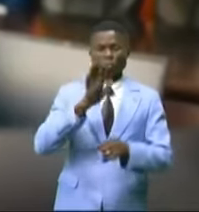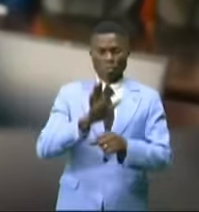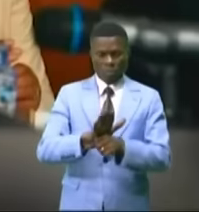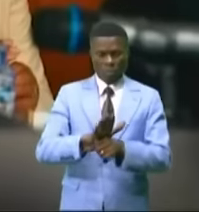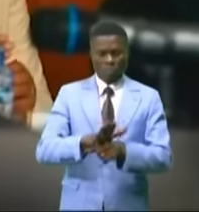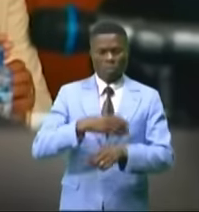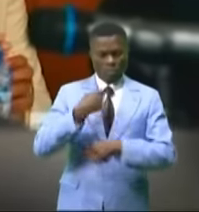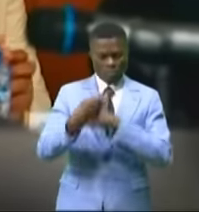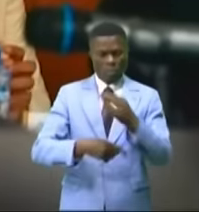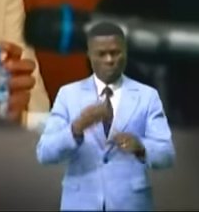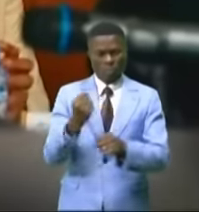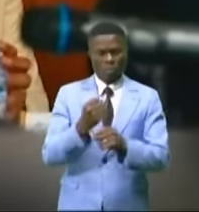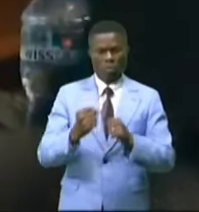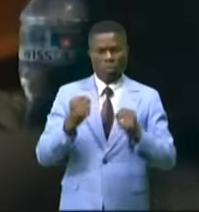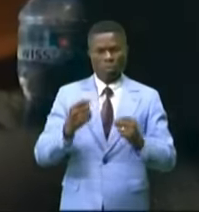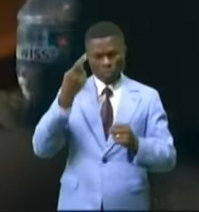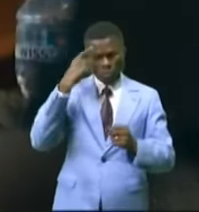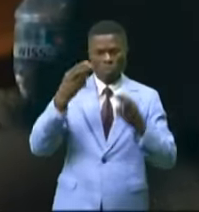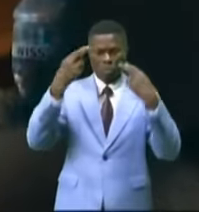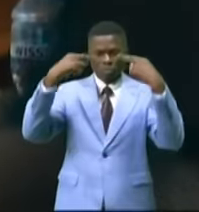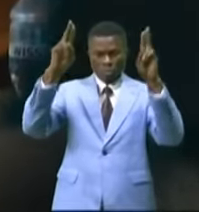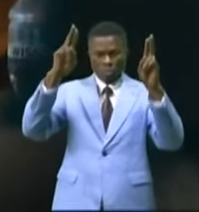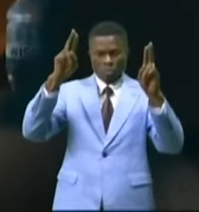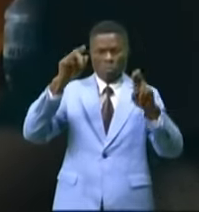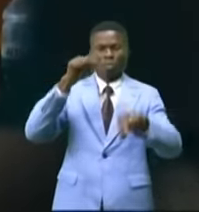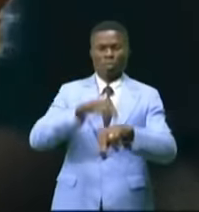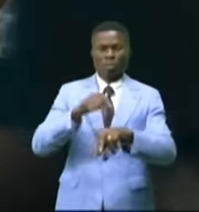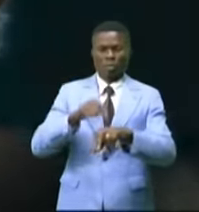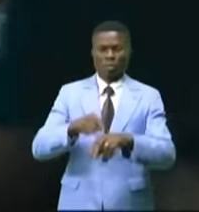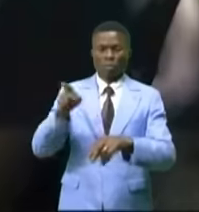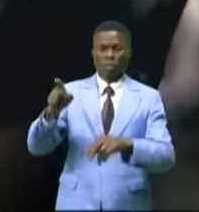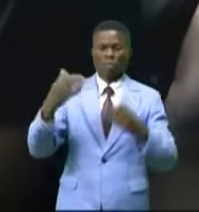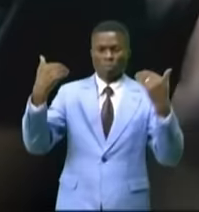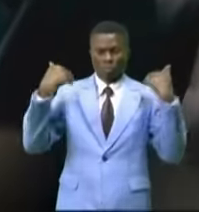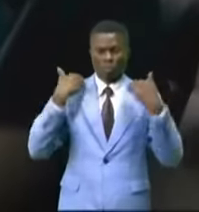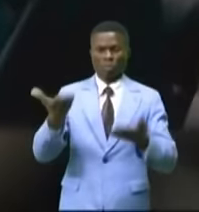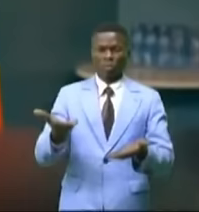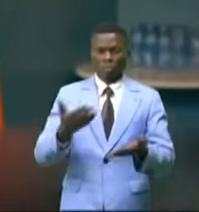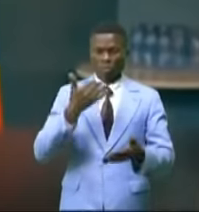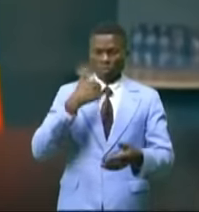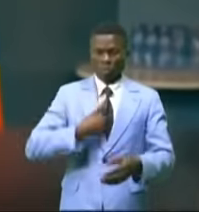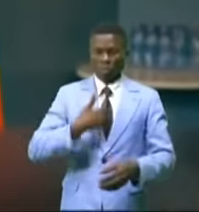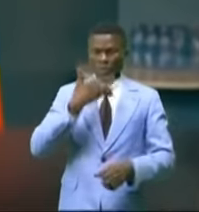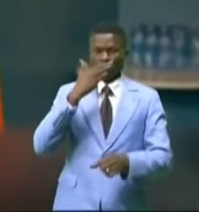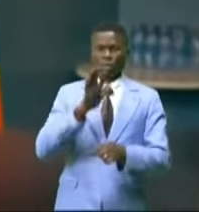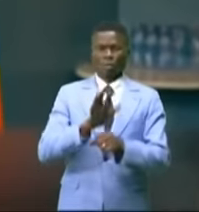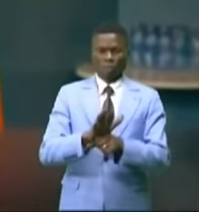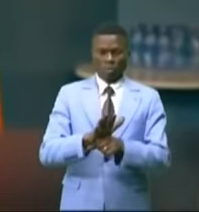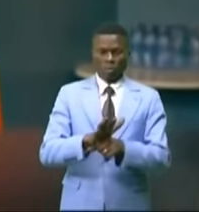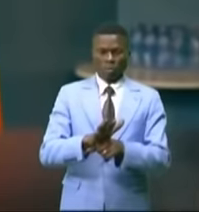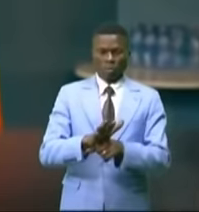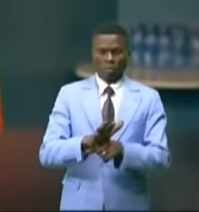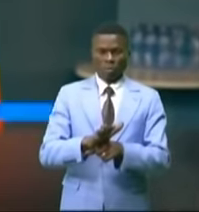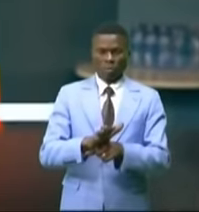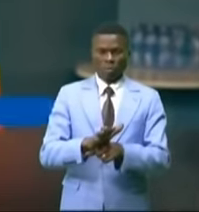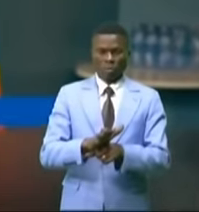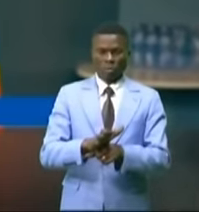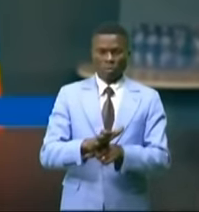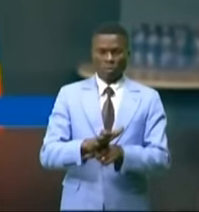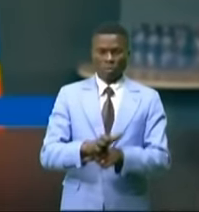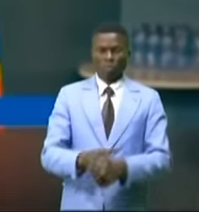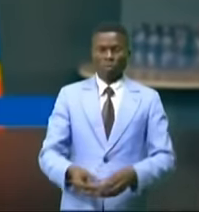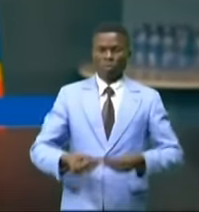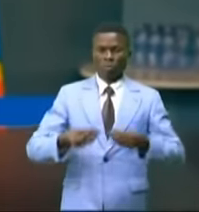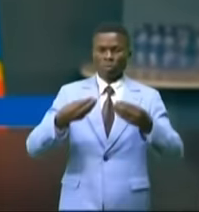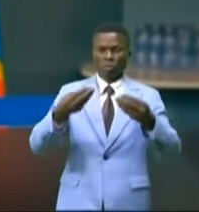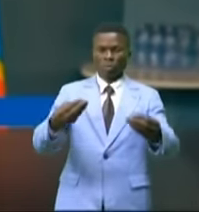mettre en œuvre pour réussir son mandat. Je promets de mettre toute